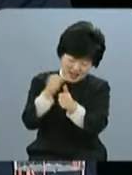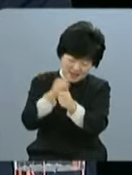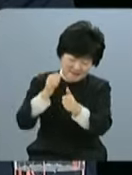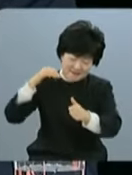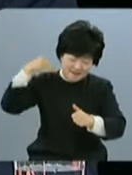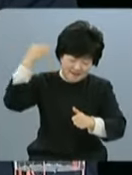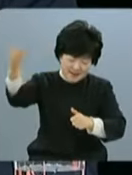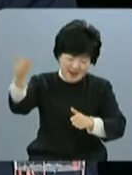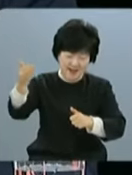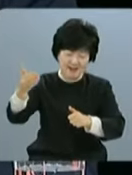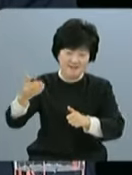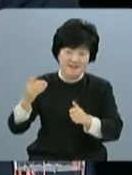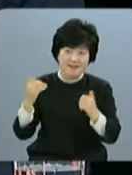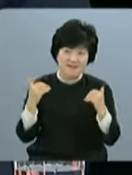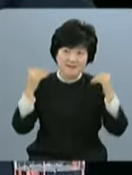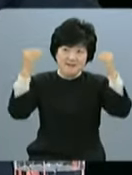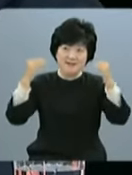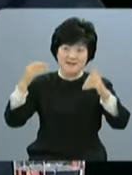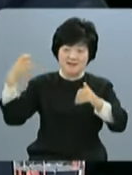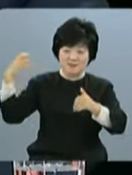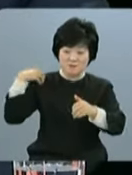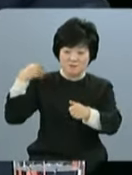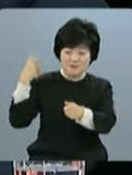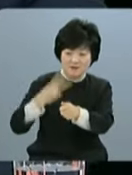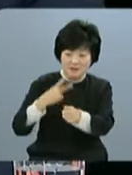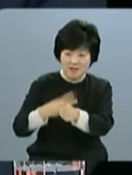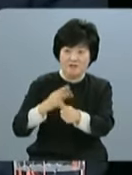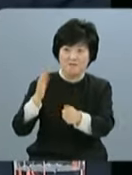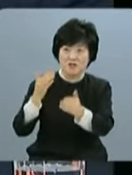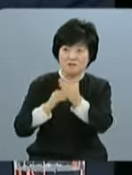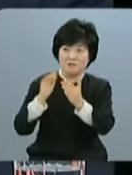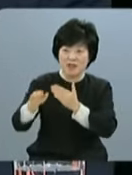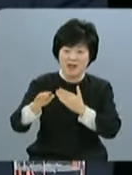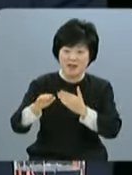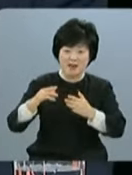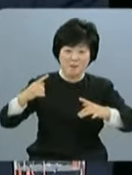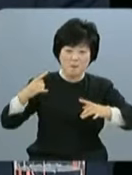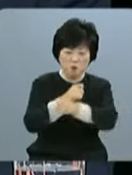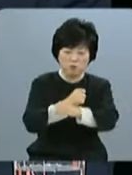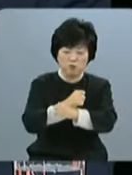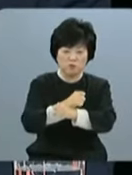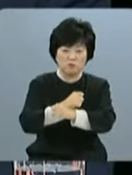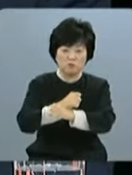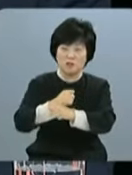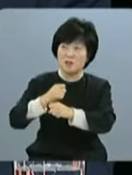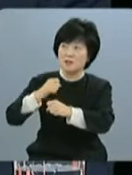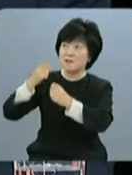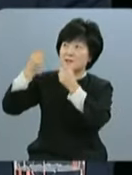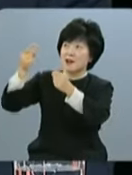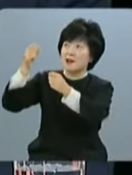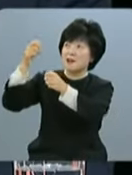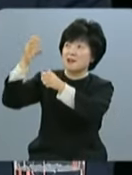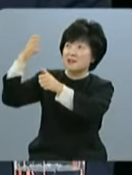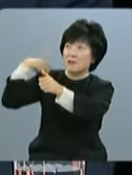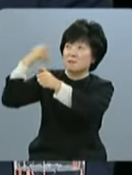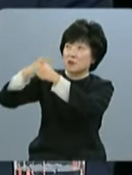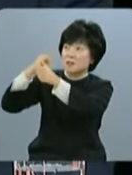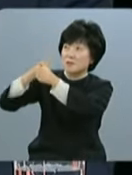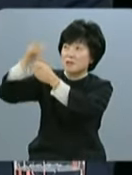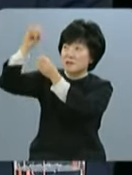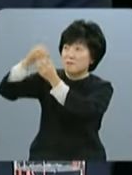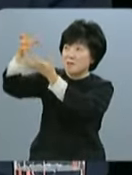커서 초등학교 선생이 돼서 내가 그 복수를 애들한테 참 무참하게 한번 패주고 싶다.